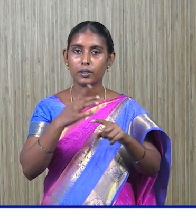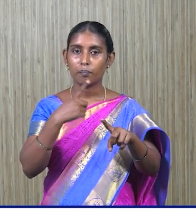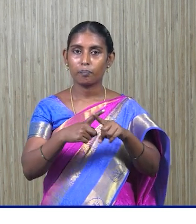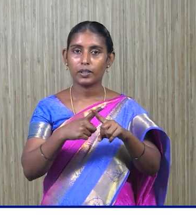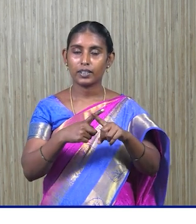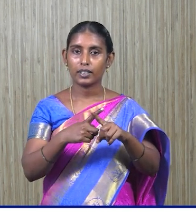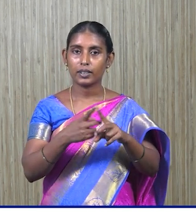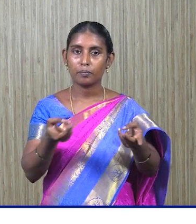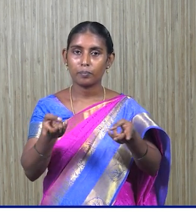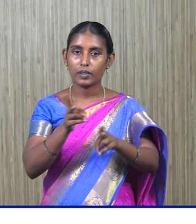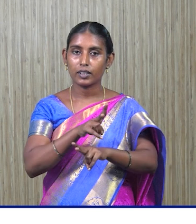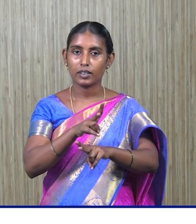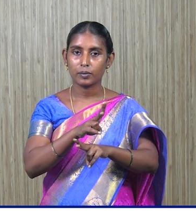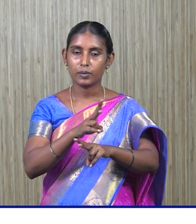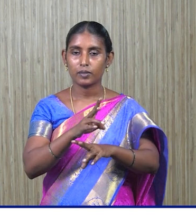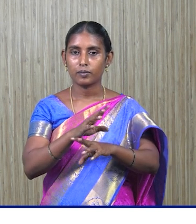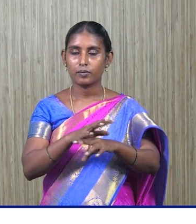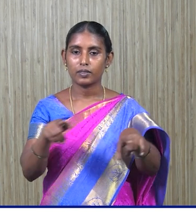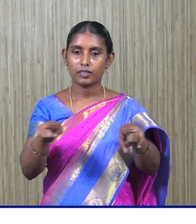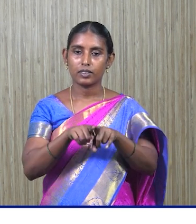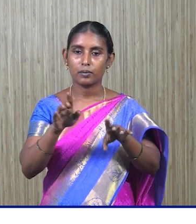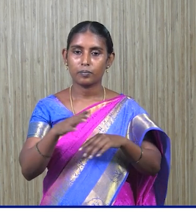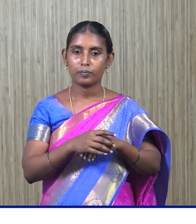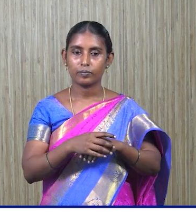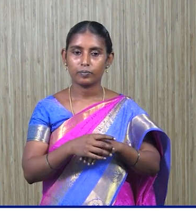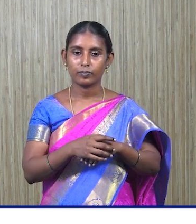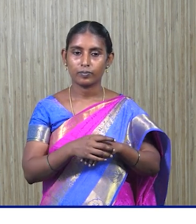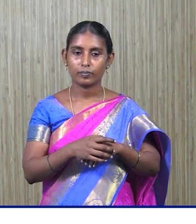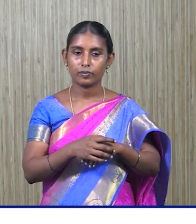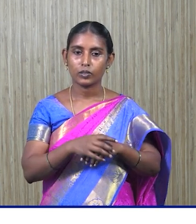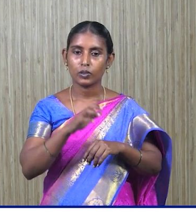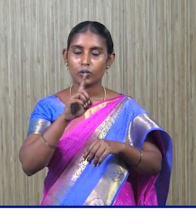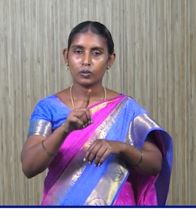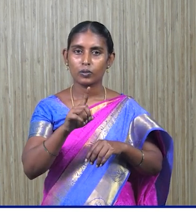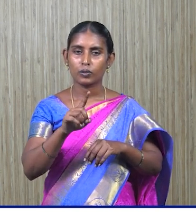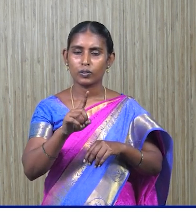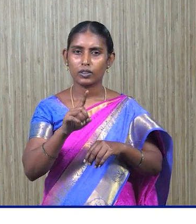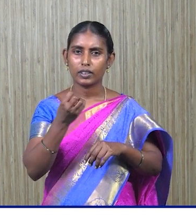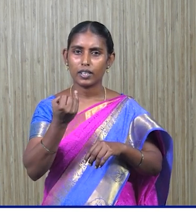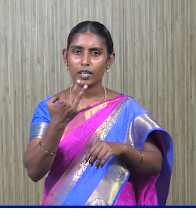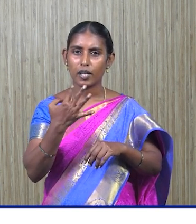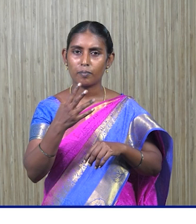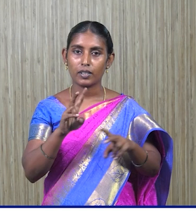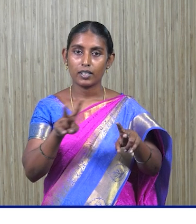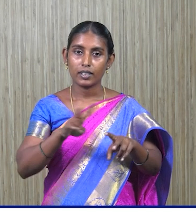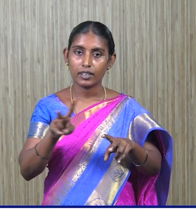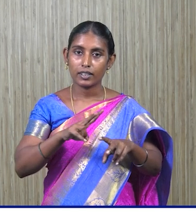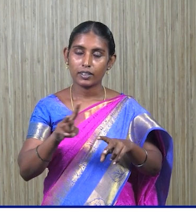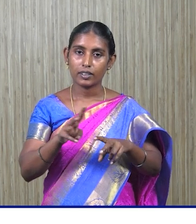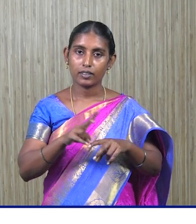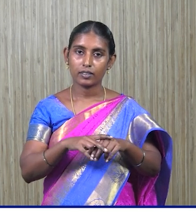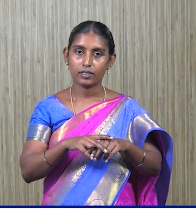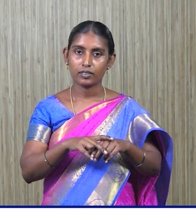பெருக்கலின் பங்கீட்டு பண்புன்னு இந்த எண்களை வைத்து நாம் சொல்லலாம். ஓர் எண்ணை இரண்டு எண்களுக்கு இடையேயான வித்தியாசத்தை பெருக்கி கிடைக்கும் பெருக்குத்தொகையை